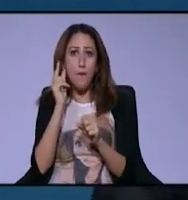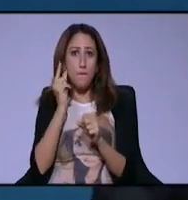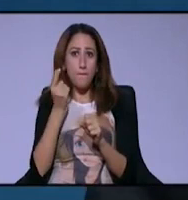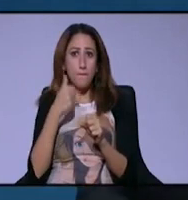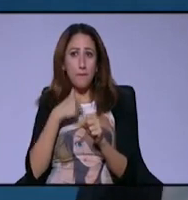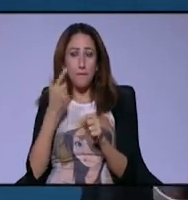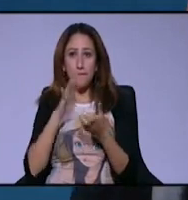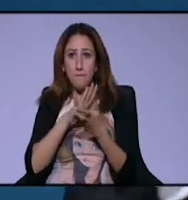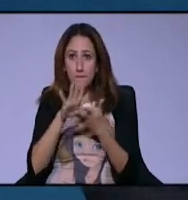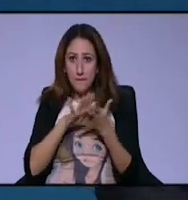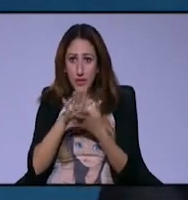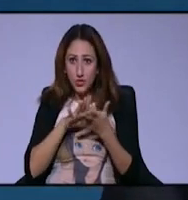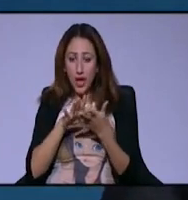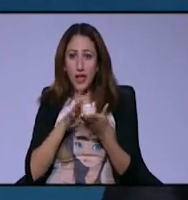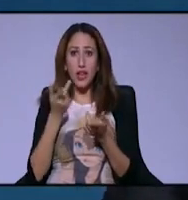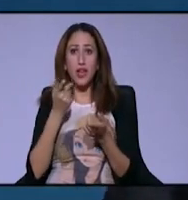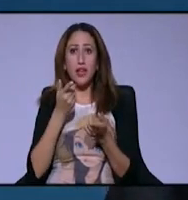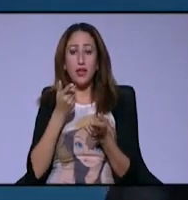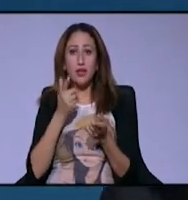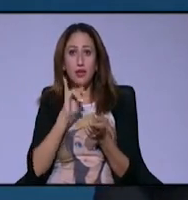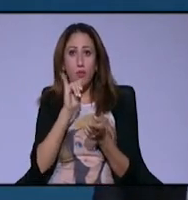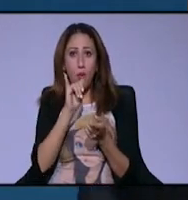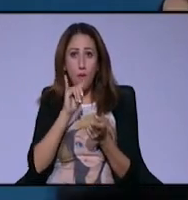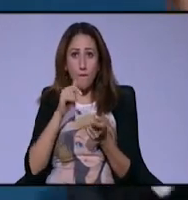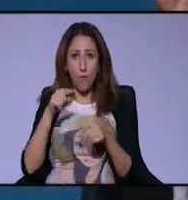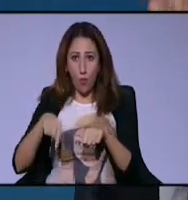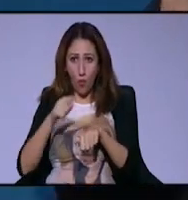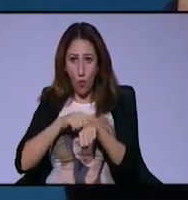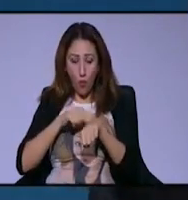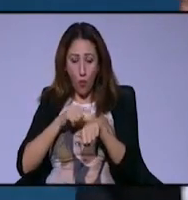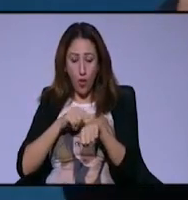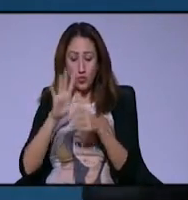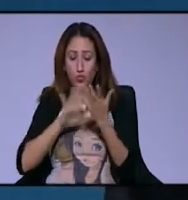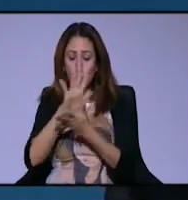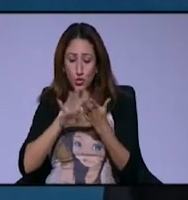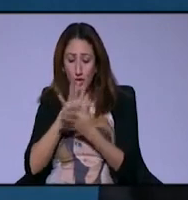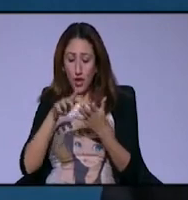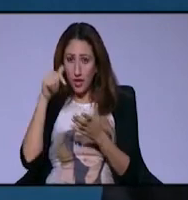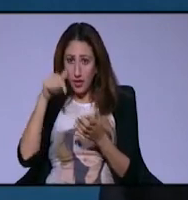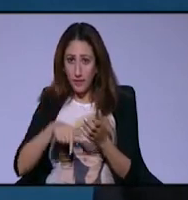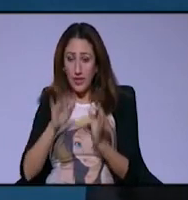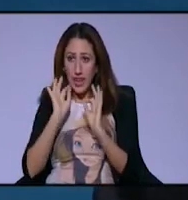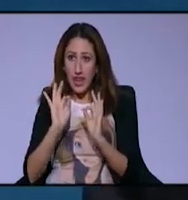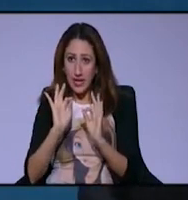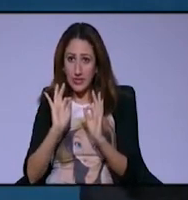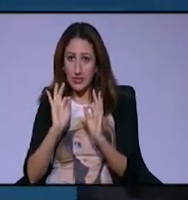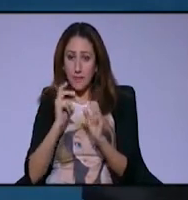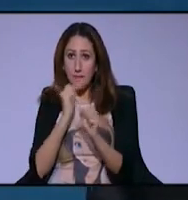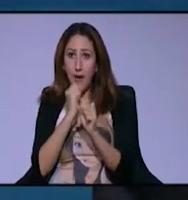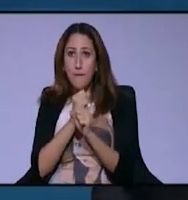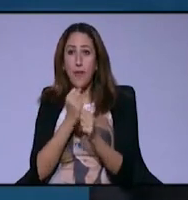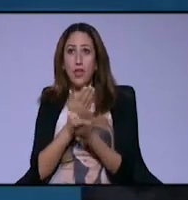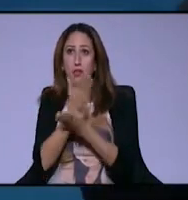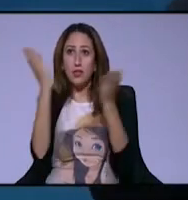نواجهها والإشكاليات التي نواجهها في هذا الزمن كل إشكالية وقضية وجزئية منها محتاجة كعمل